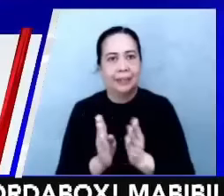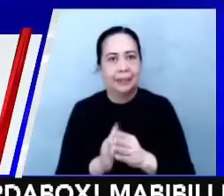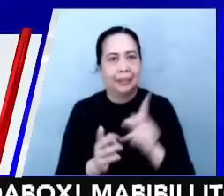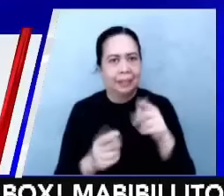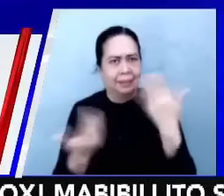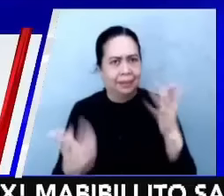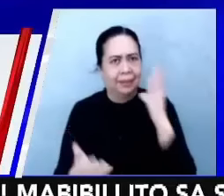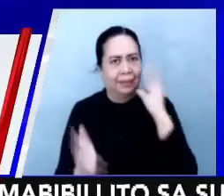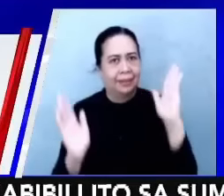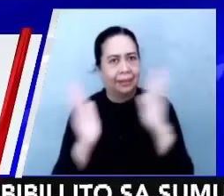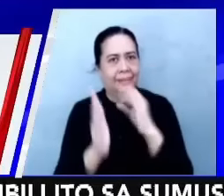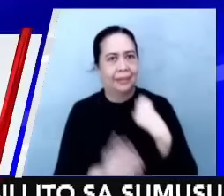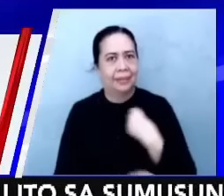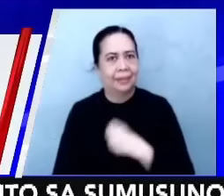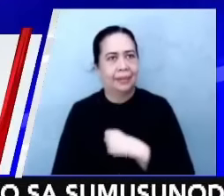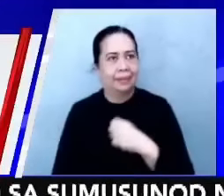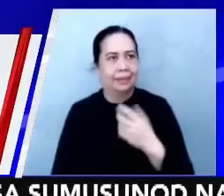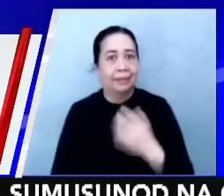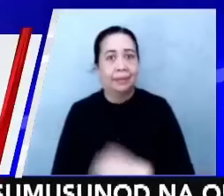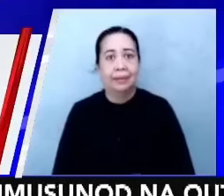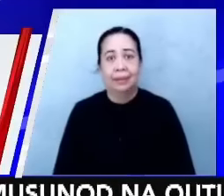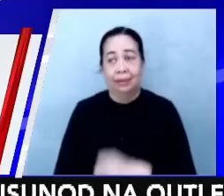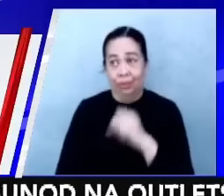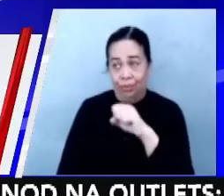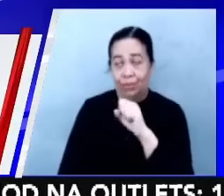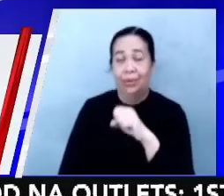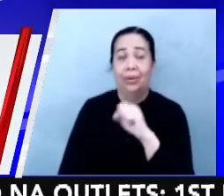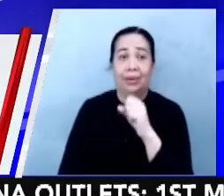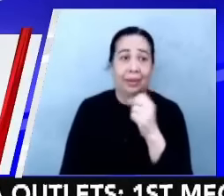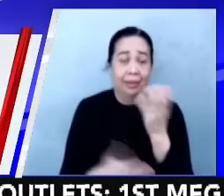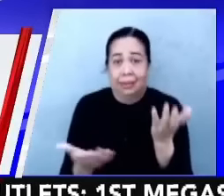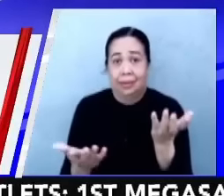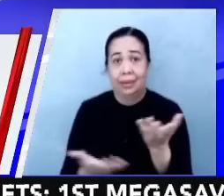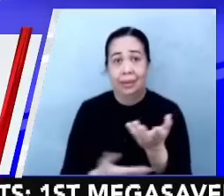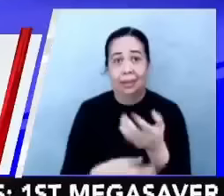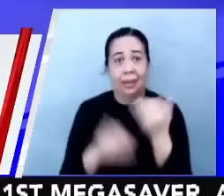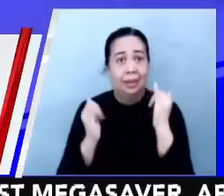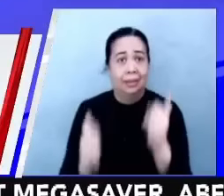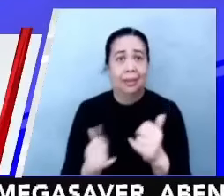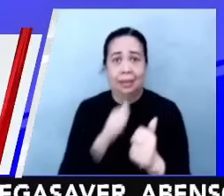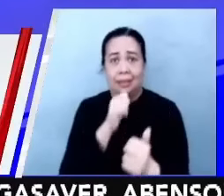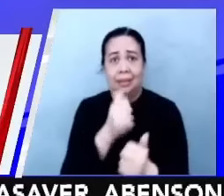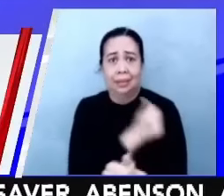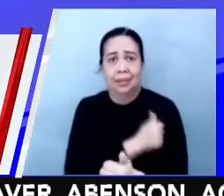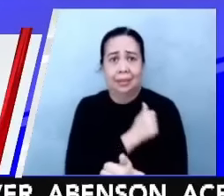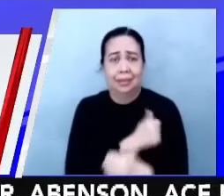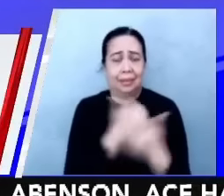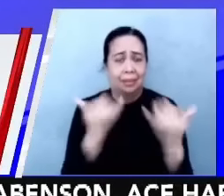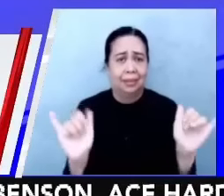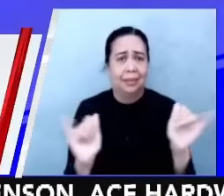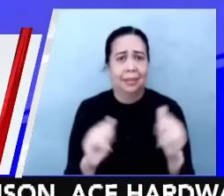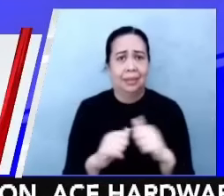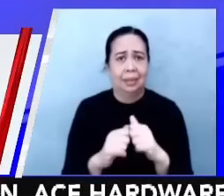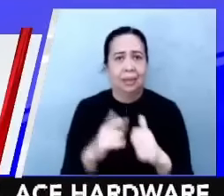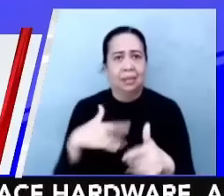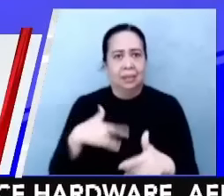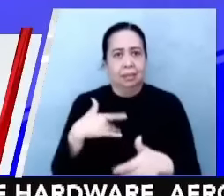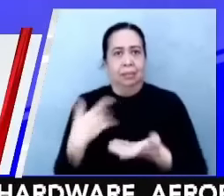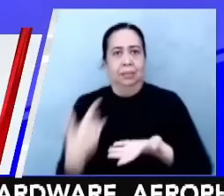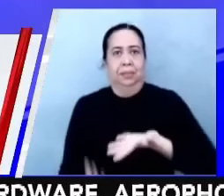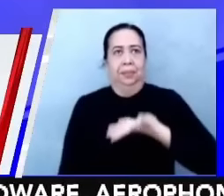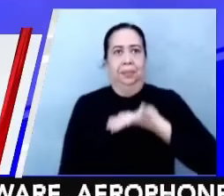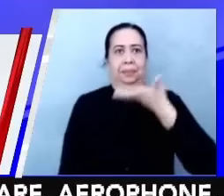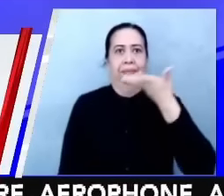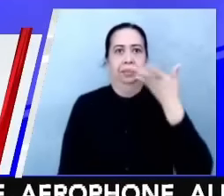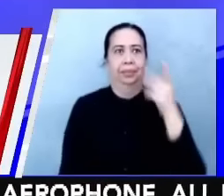senado Oo eh ayan hindi pa rin nagbabago ng ugali yung sense of entitlement ibang klase